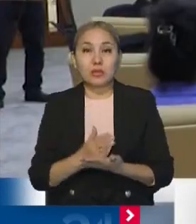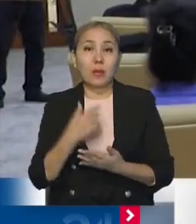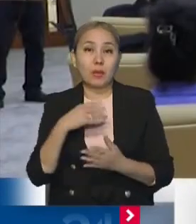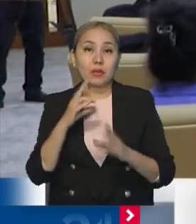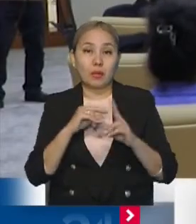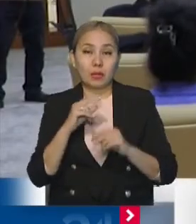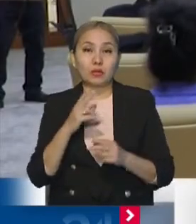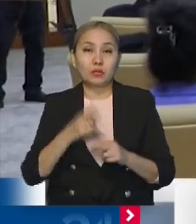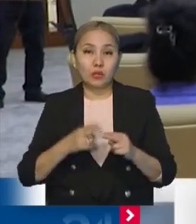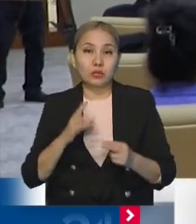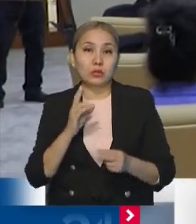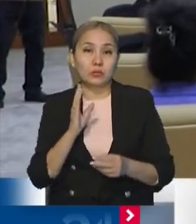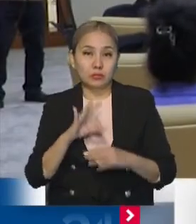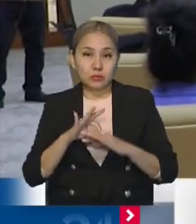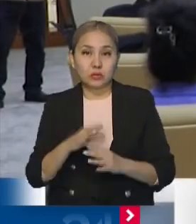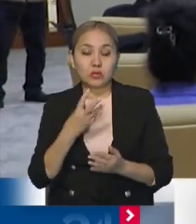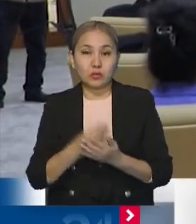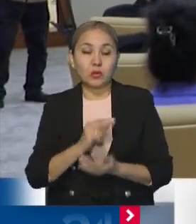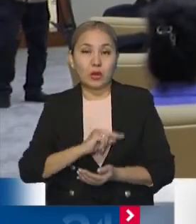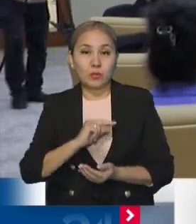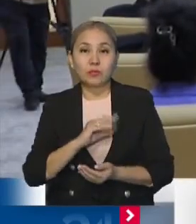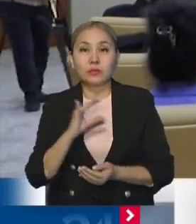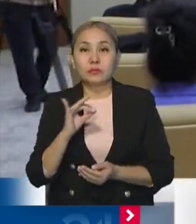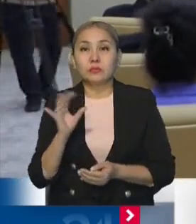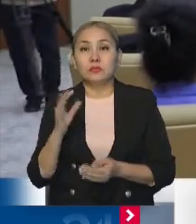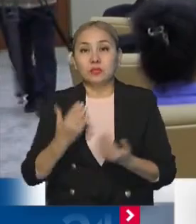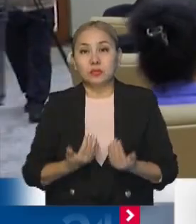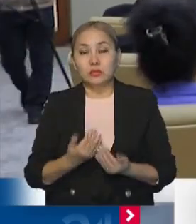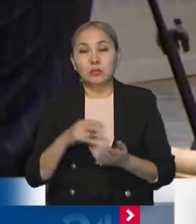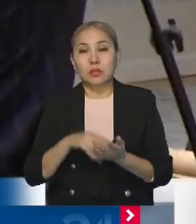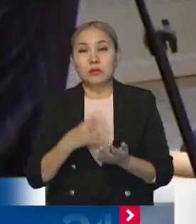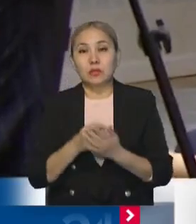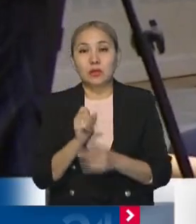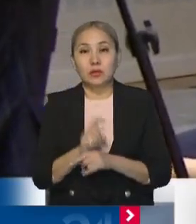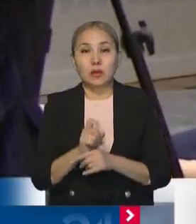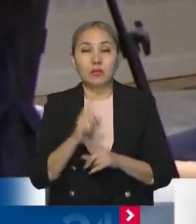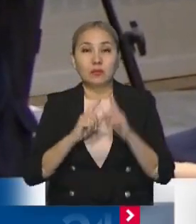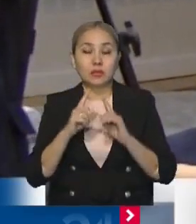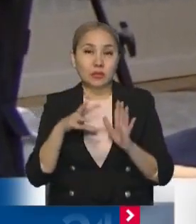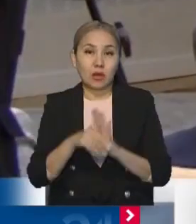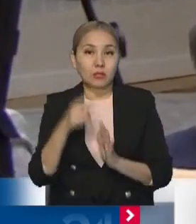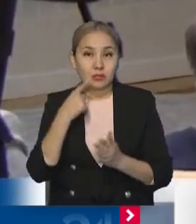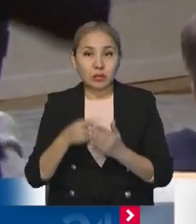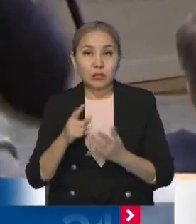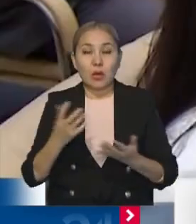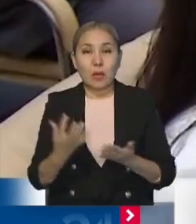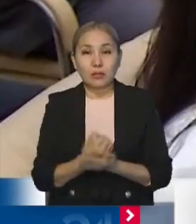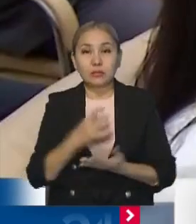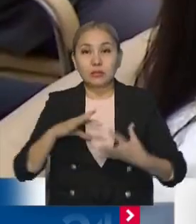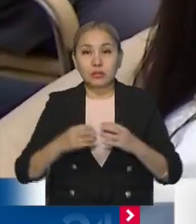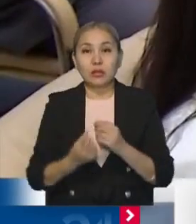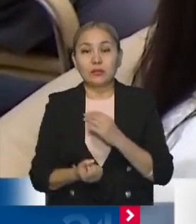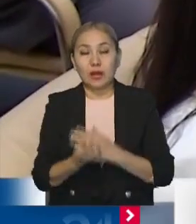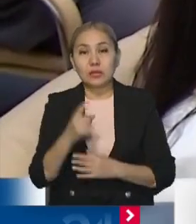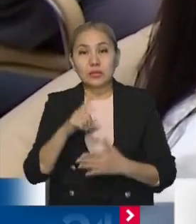намерены твердо придерживаться нашей позиции и воплощать в жизнь поставленные задачи. В ходе брифинга отмечал, что полученные результаты являются